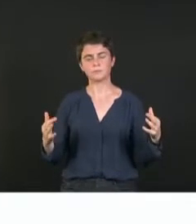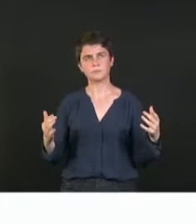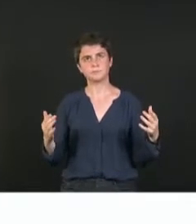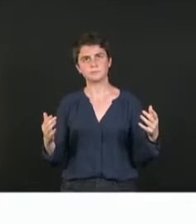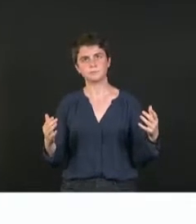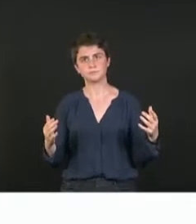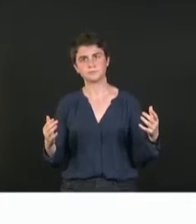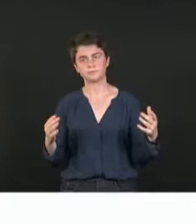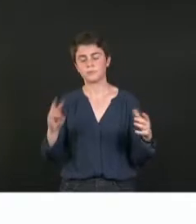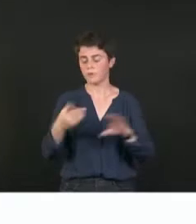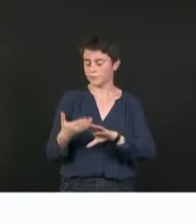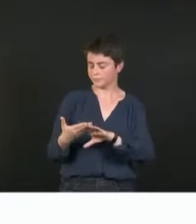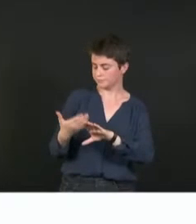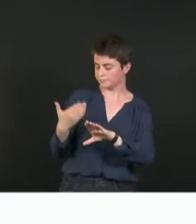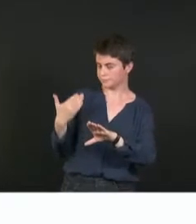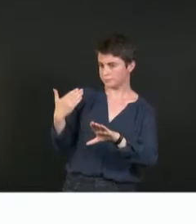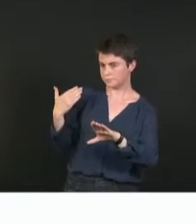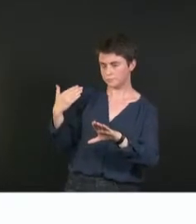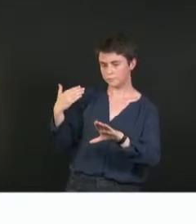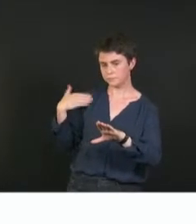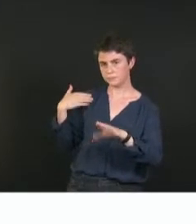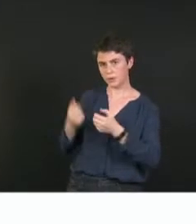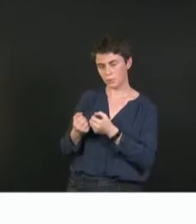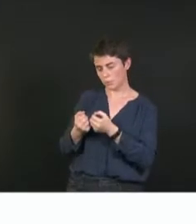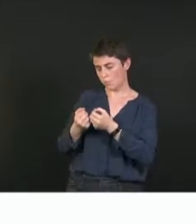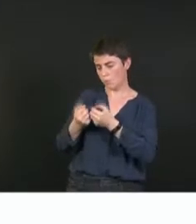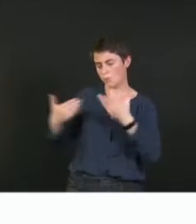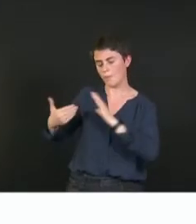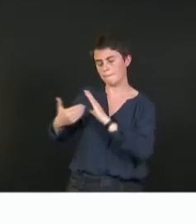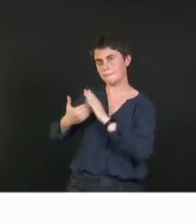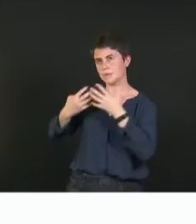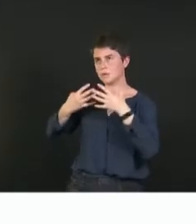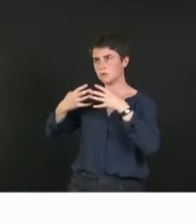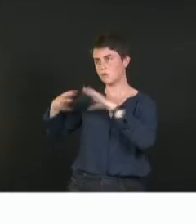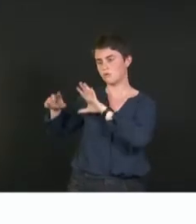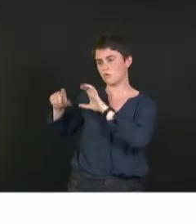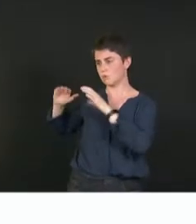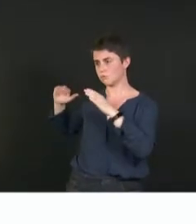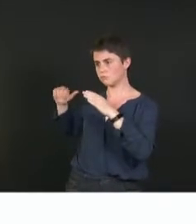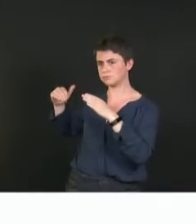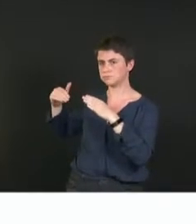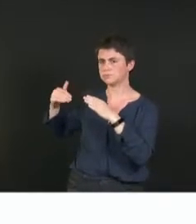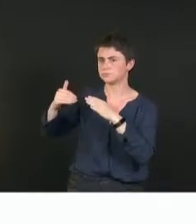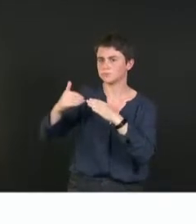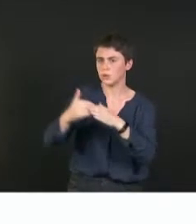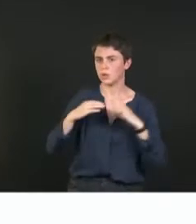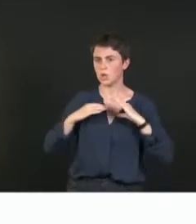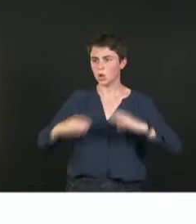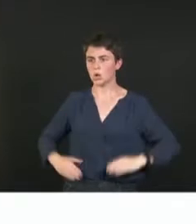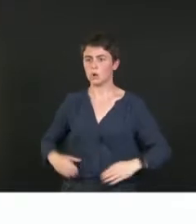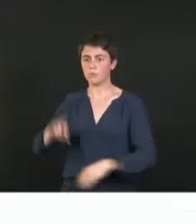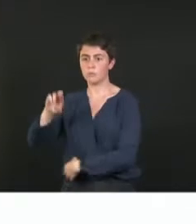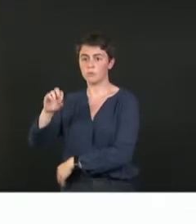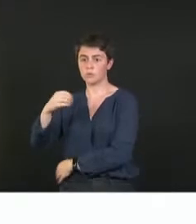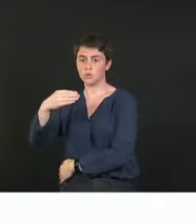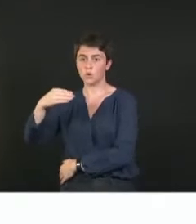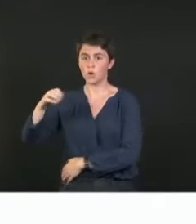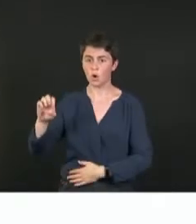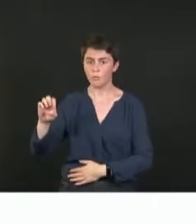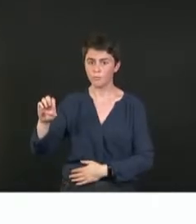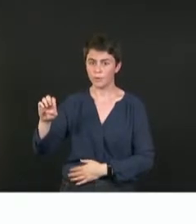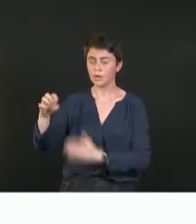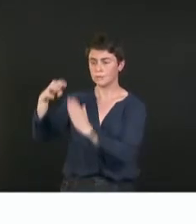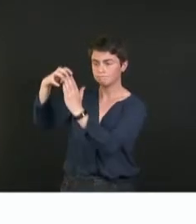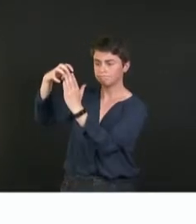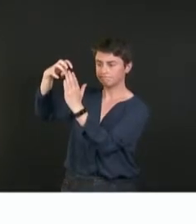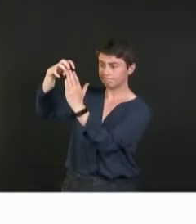on va dire, les décennies depuis les années 70 nous ont apporté, notamment le Club de Rome, et un rapport du